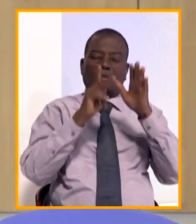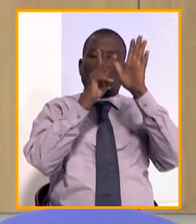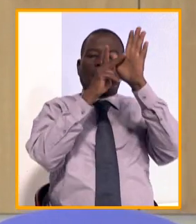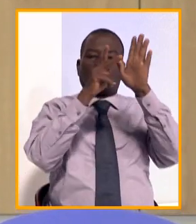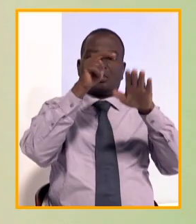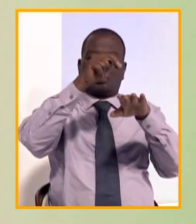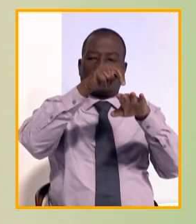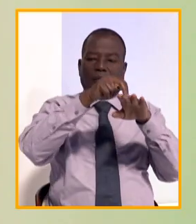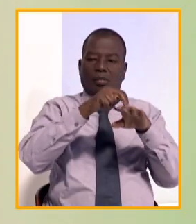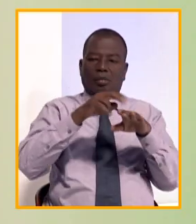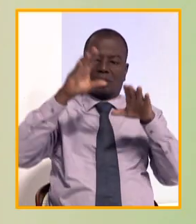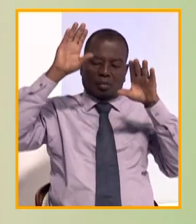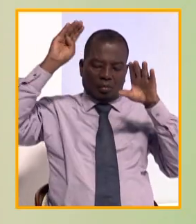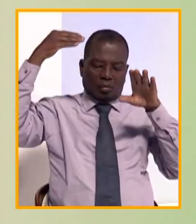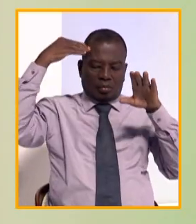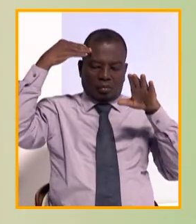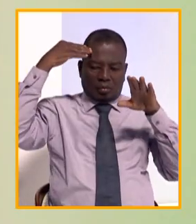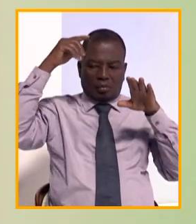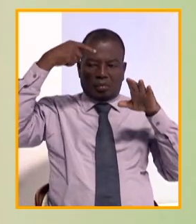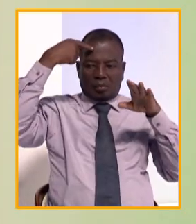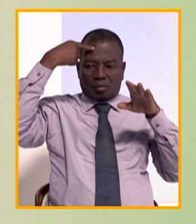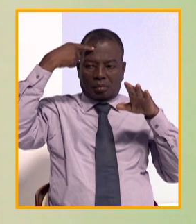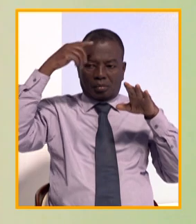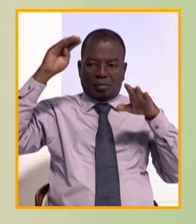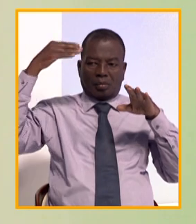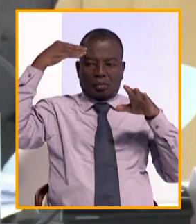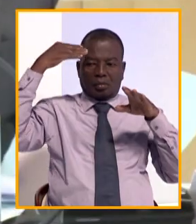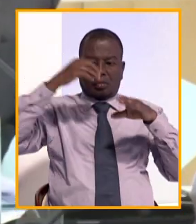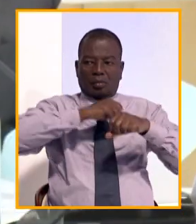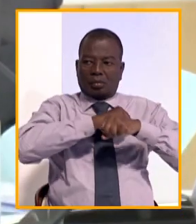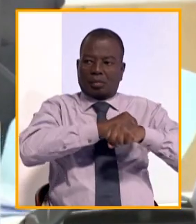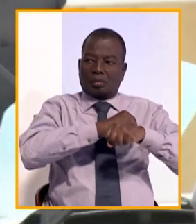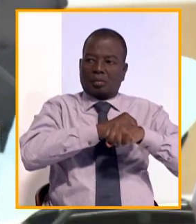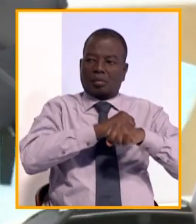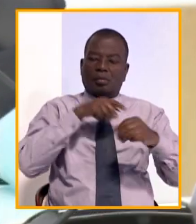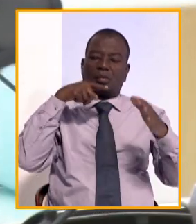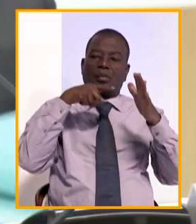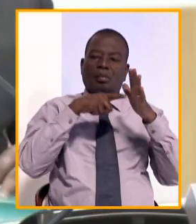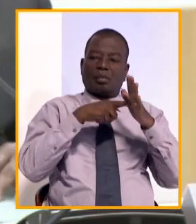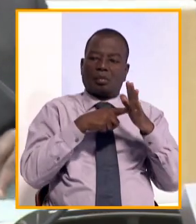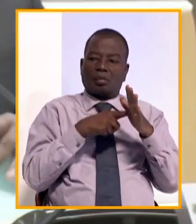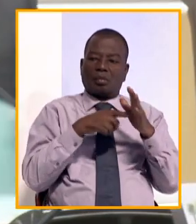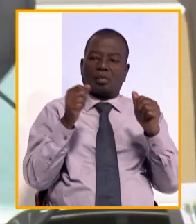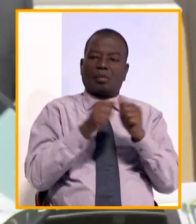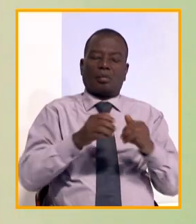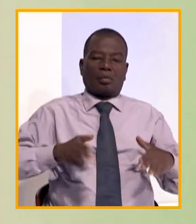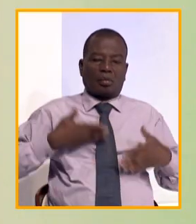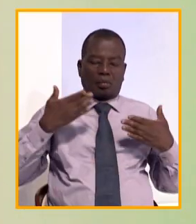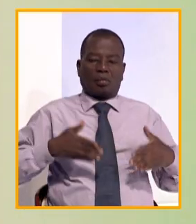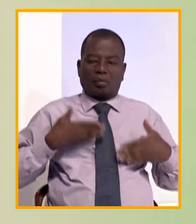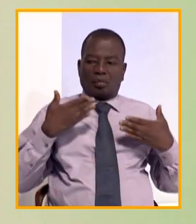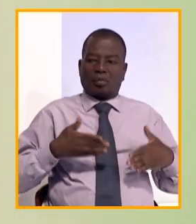présentation du ministre d'État, ministre de la Défense, note avec